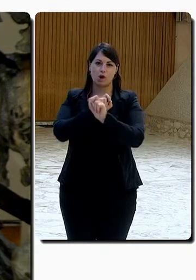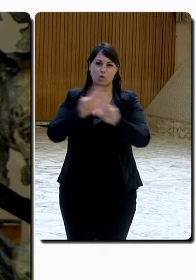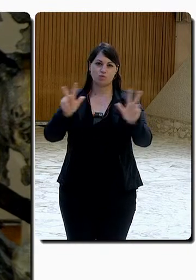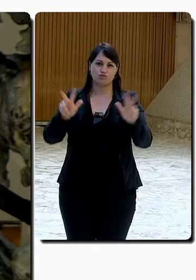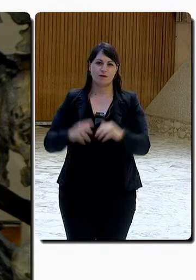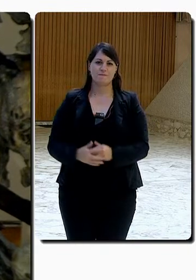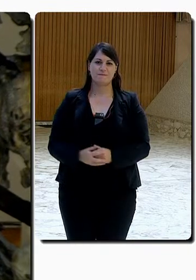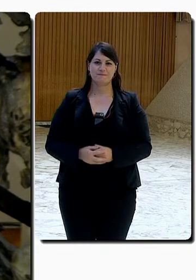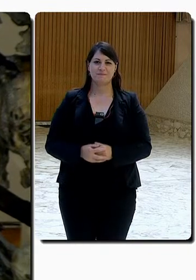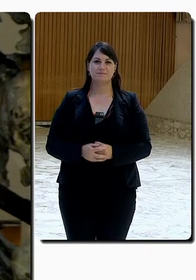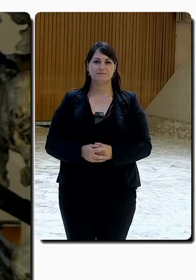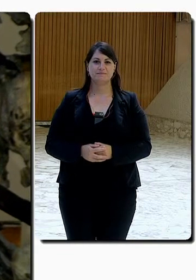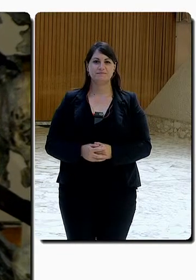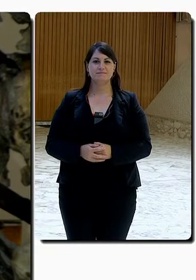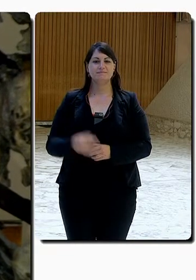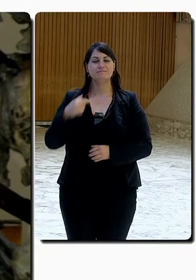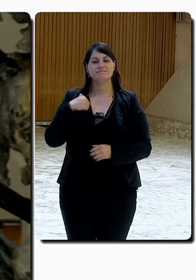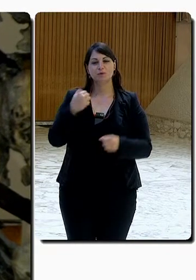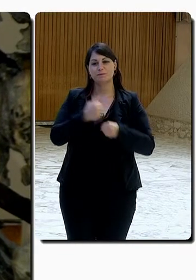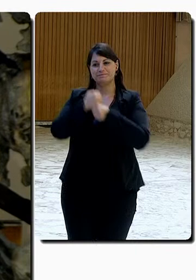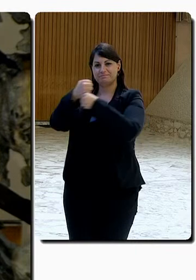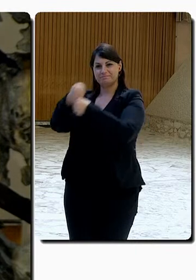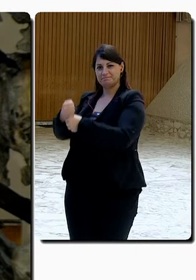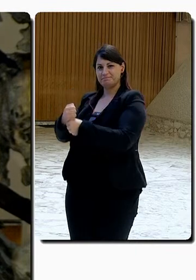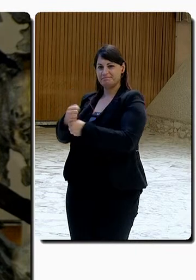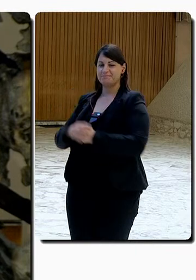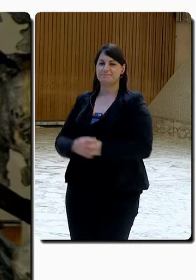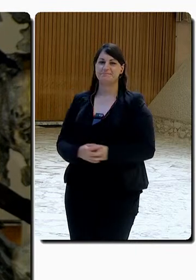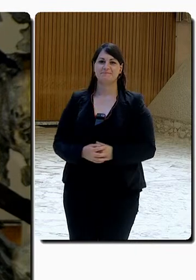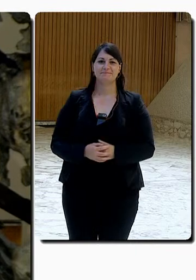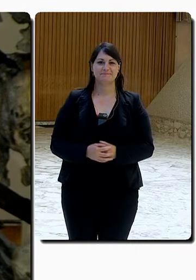evangelizzazione. Lascio a loro la parola.